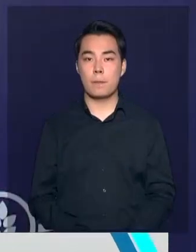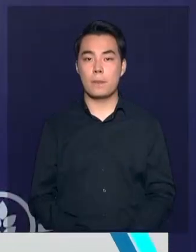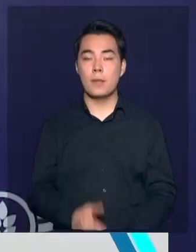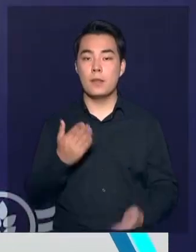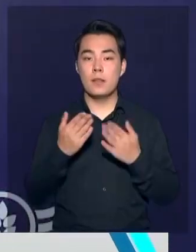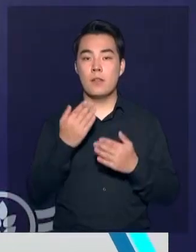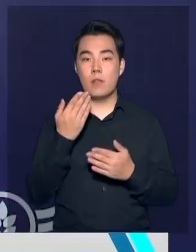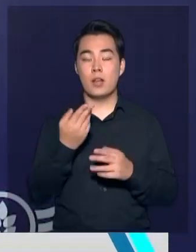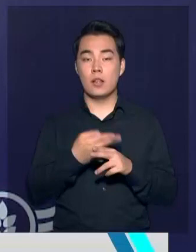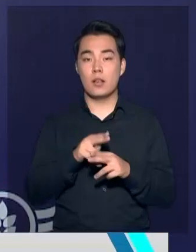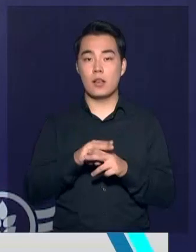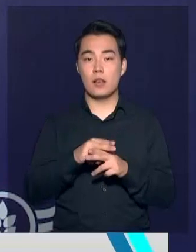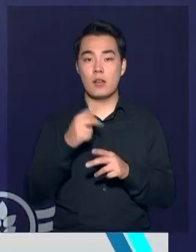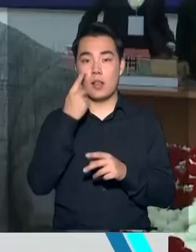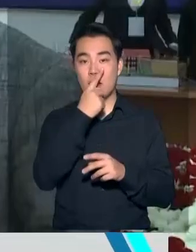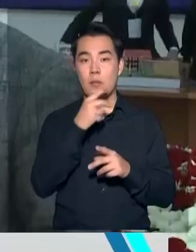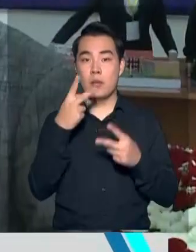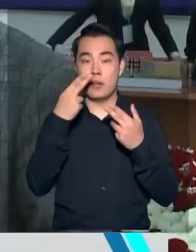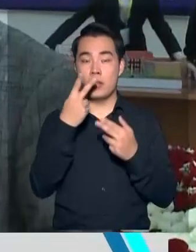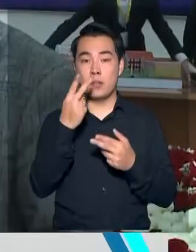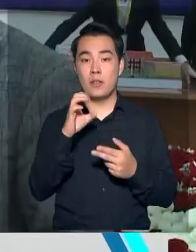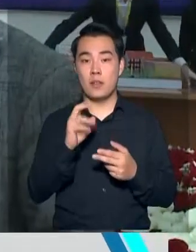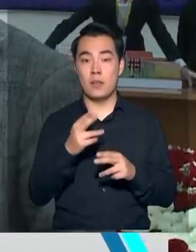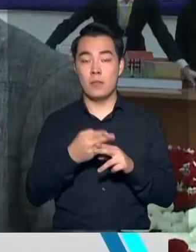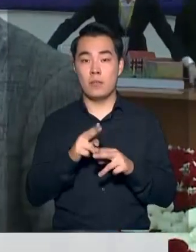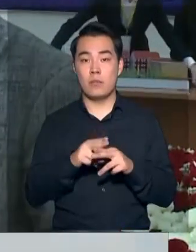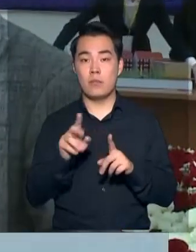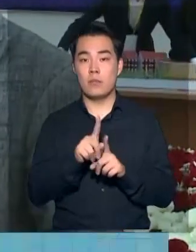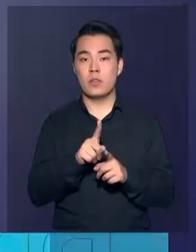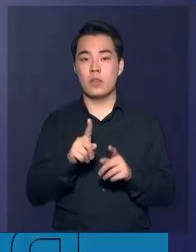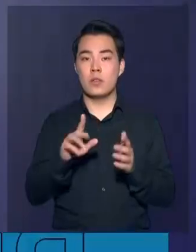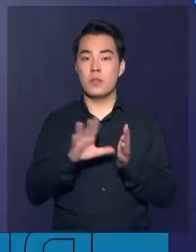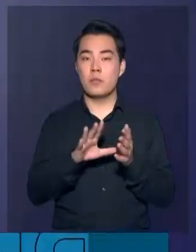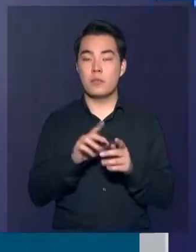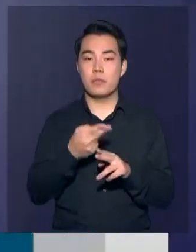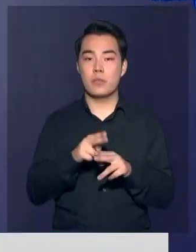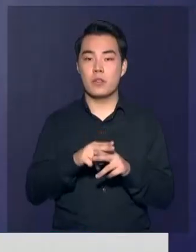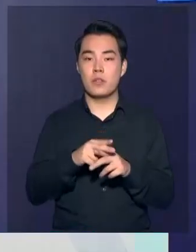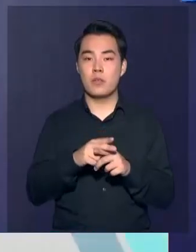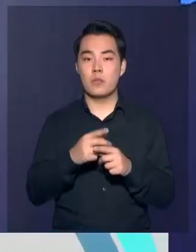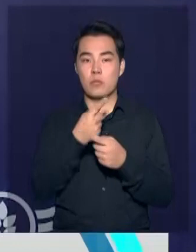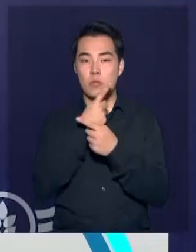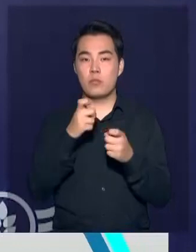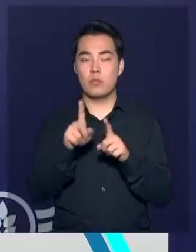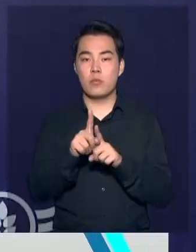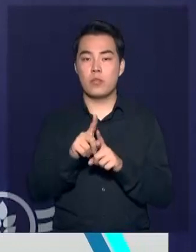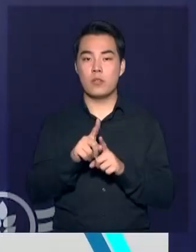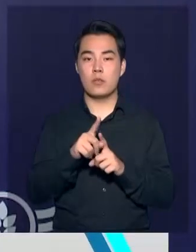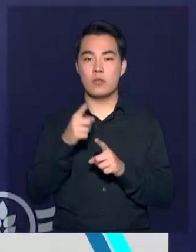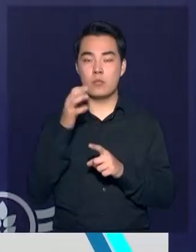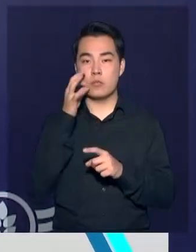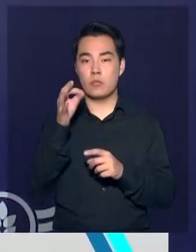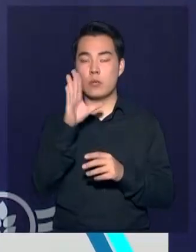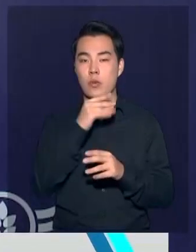Если ваши глаза остаются закрытыми в течение 2 секунд, автоматически включается сигнал тревоги. Громкий звук будет водителя. Если же